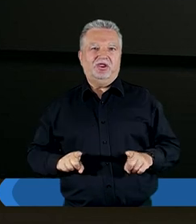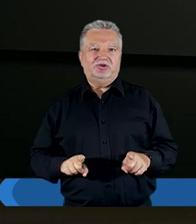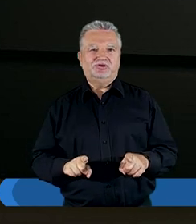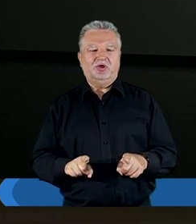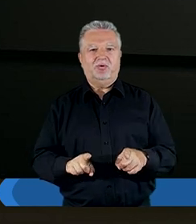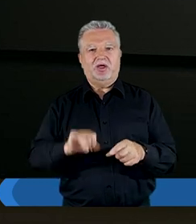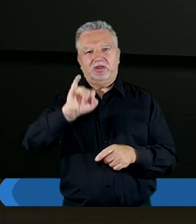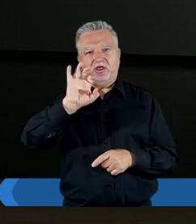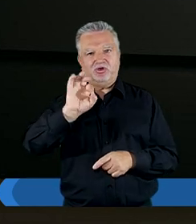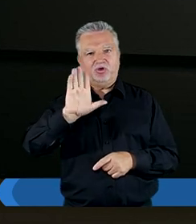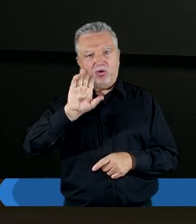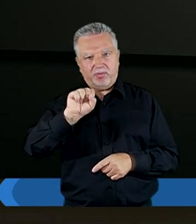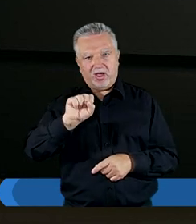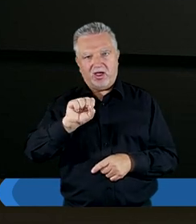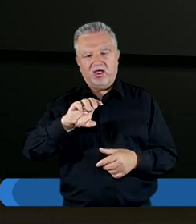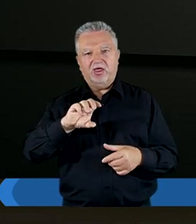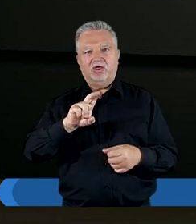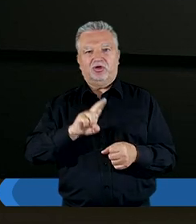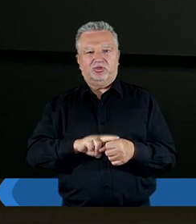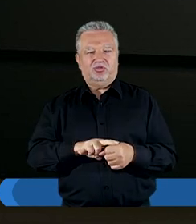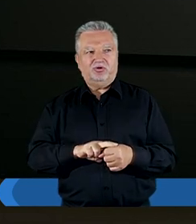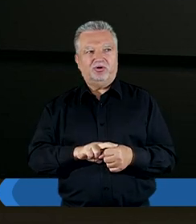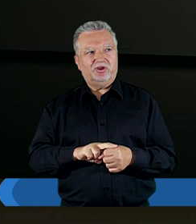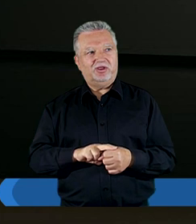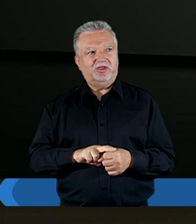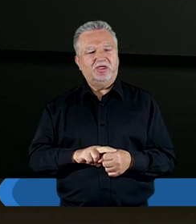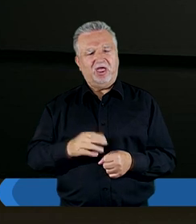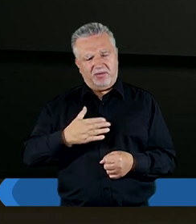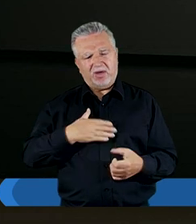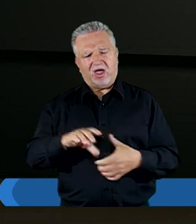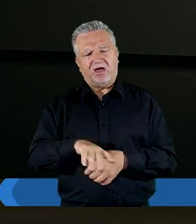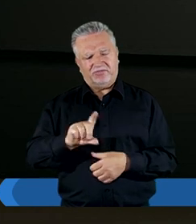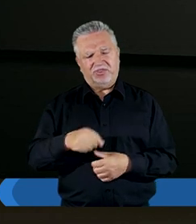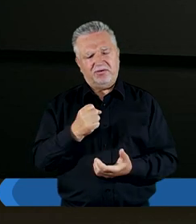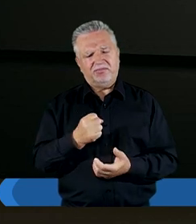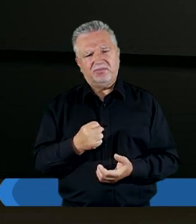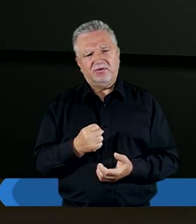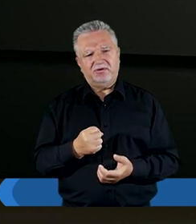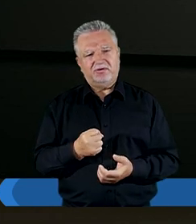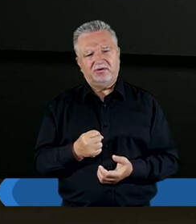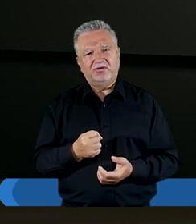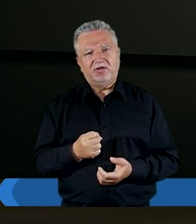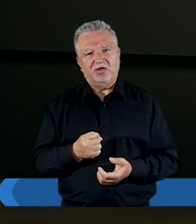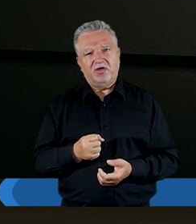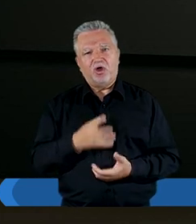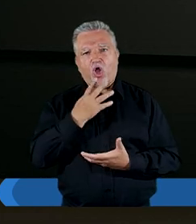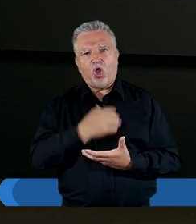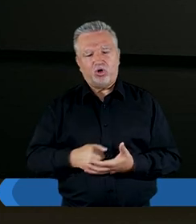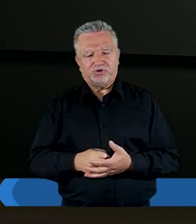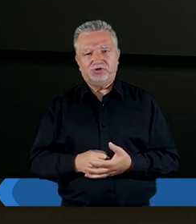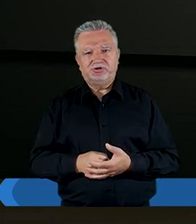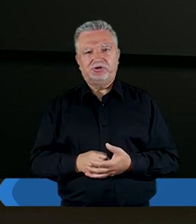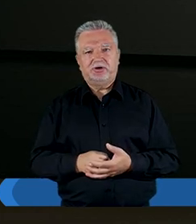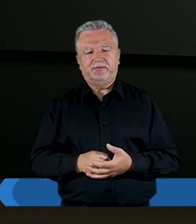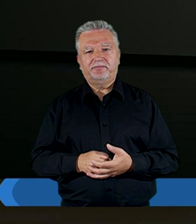działaniom Hioba, który absolutnie nie jest bezinteresowny. On tylko służy Bogu. Dlatego, że z tego ma